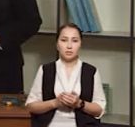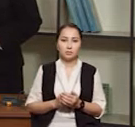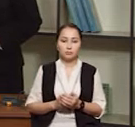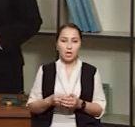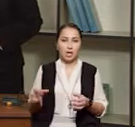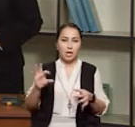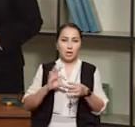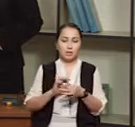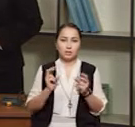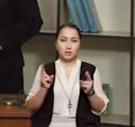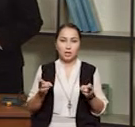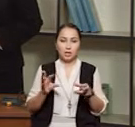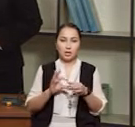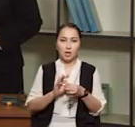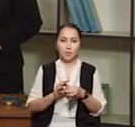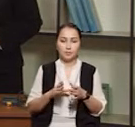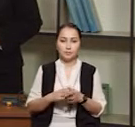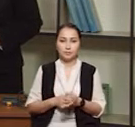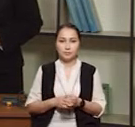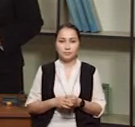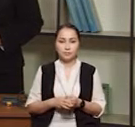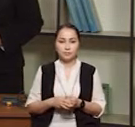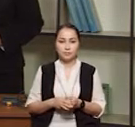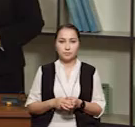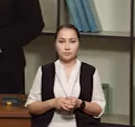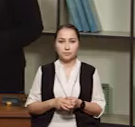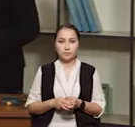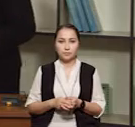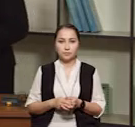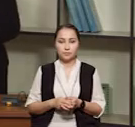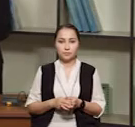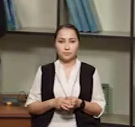білан энергия қандай бағыланганлігіні келтіріп чықарамыз.